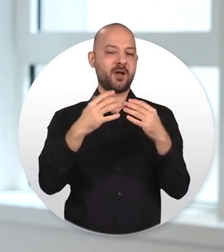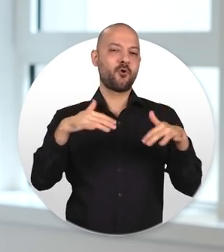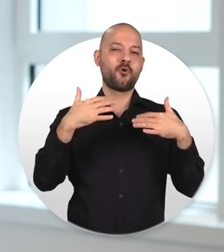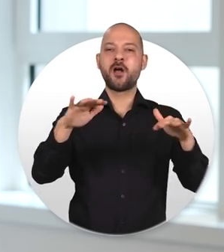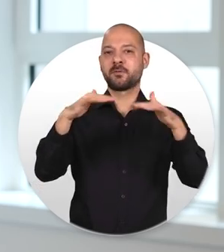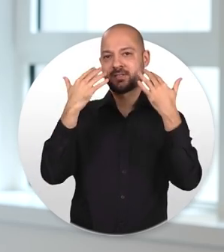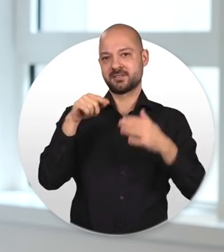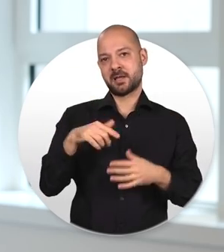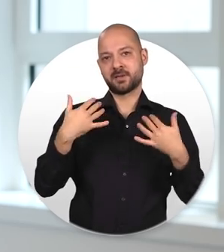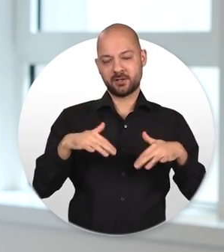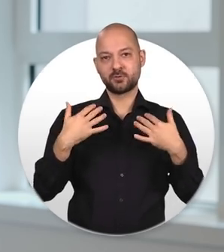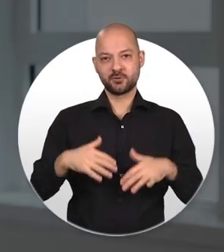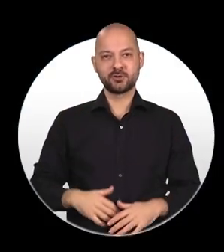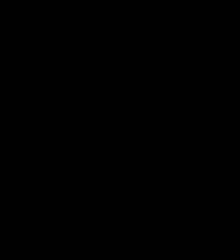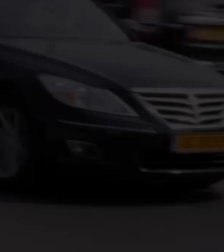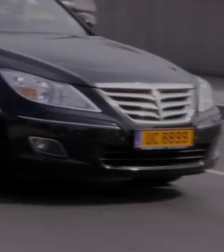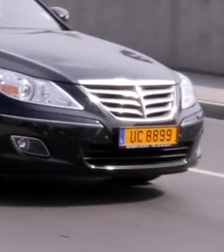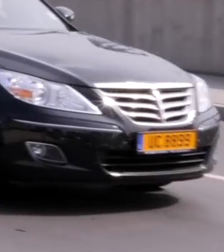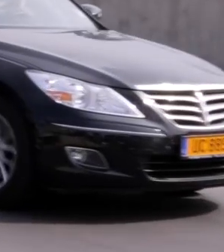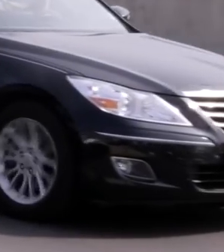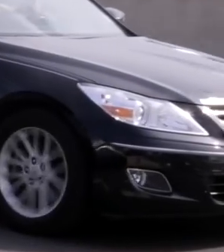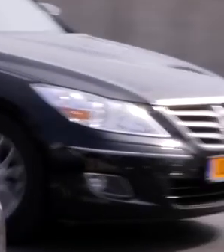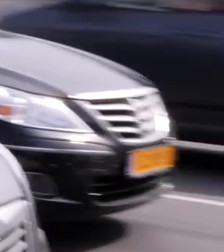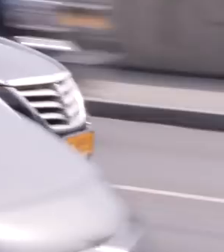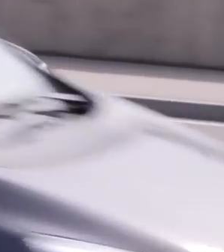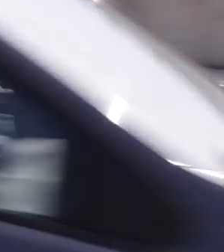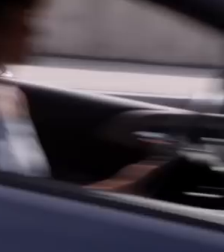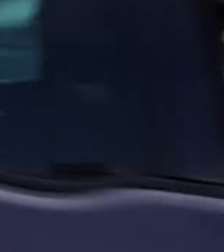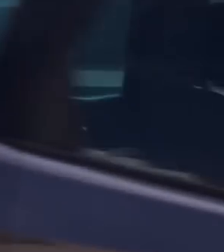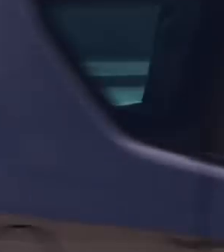schon Aufmerksamkeit dann an dem Moment kriegt.